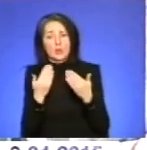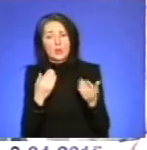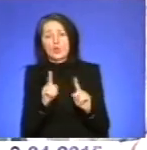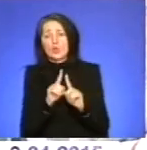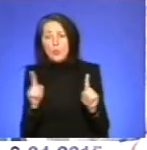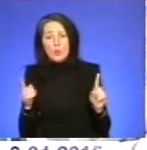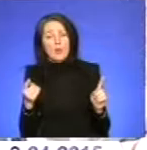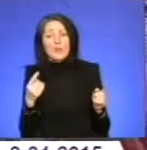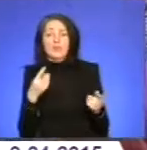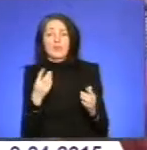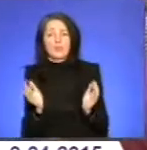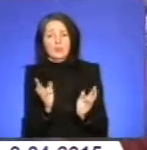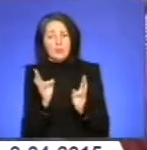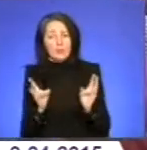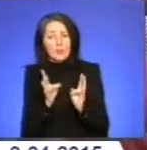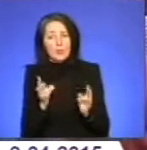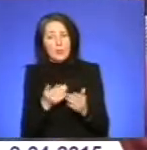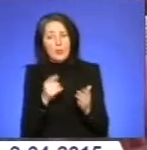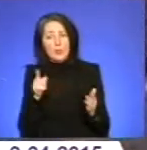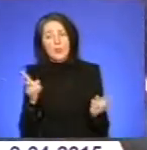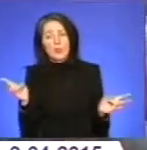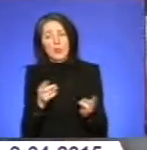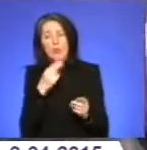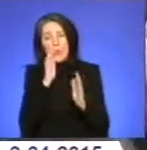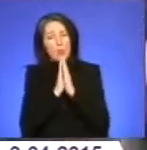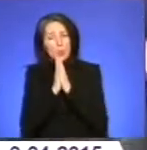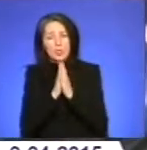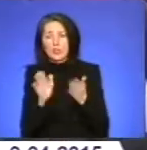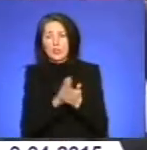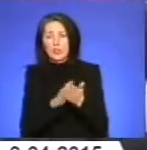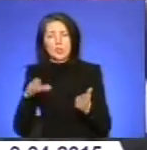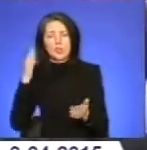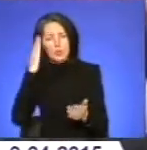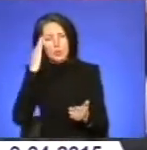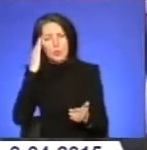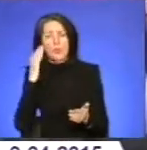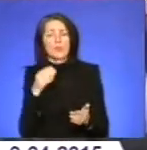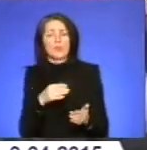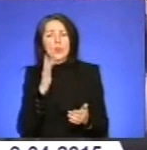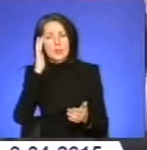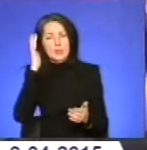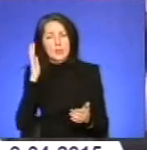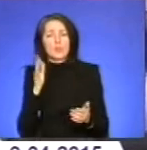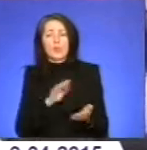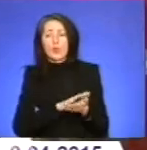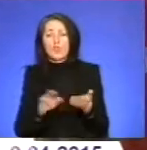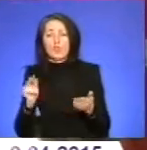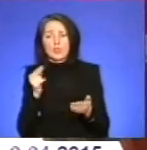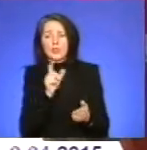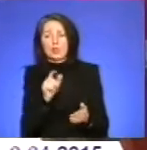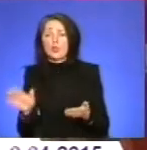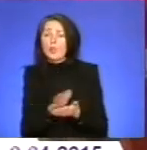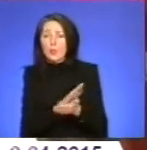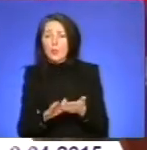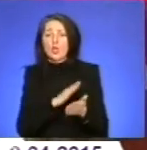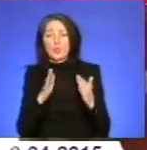випікати паски, необхідно помолитись або очистити думи та помисли. У чистий четвер люди прибирають будинки, двори і городи від сміття, бруду